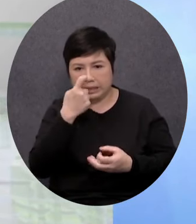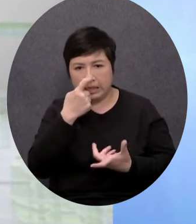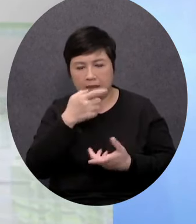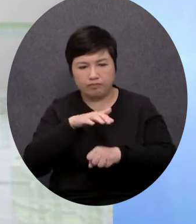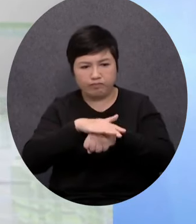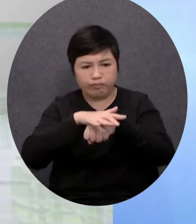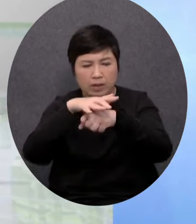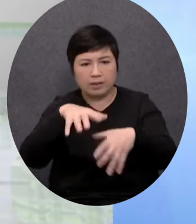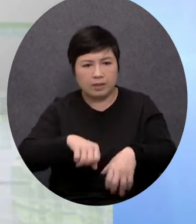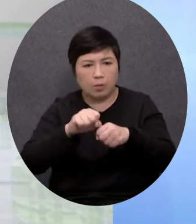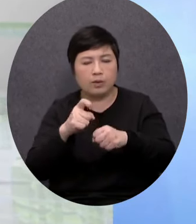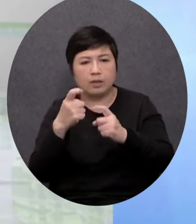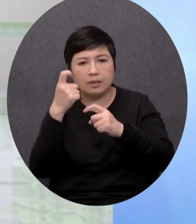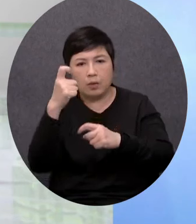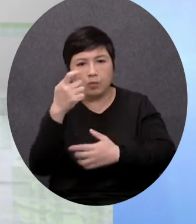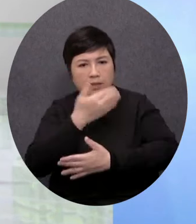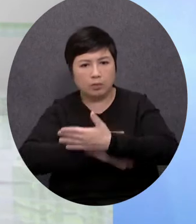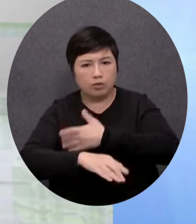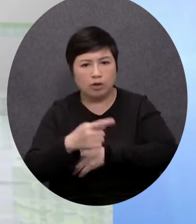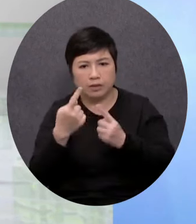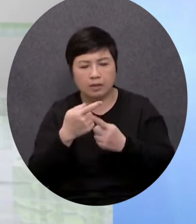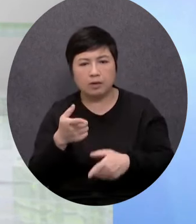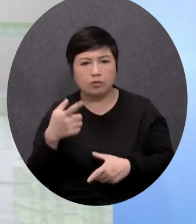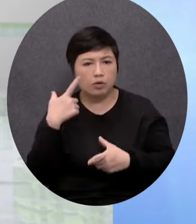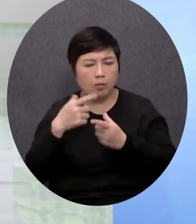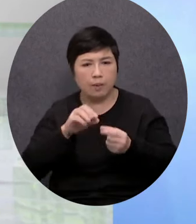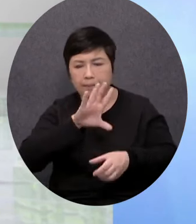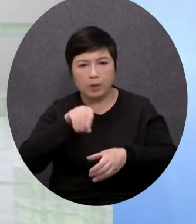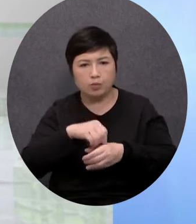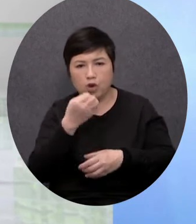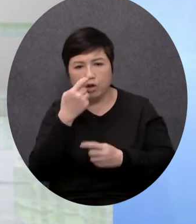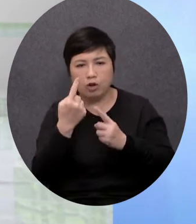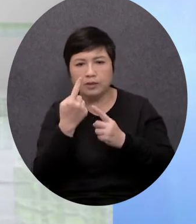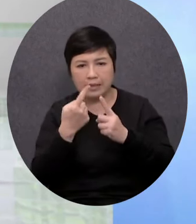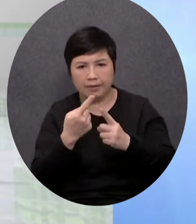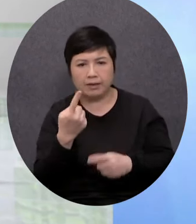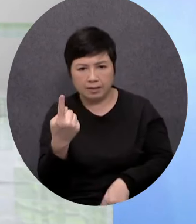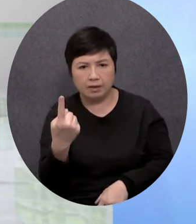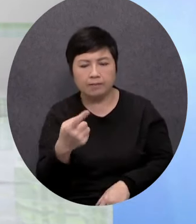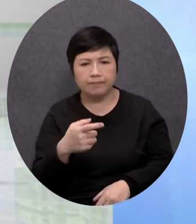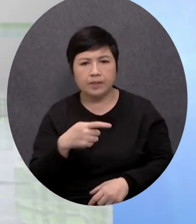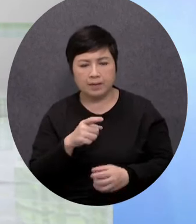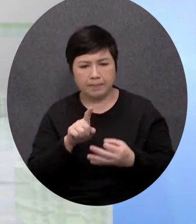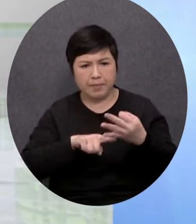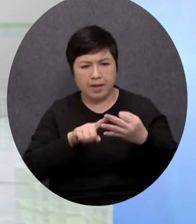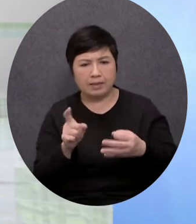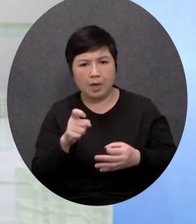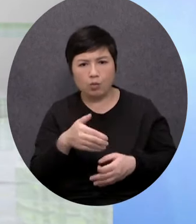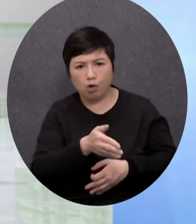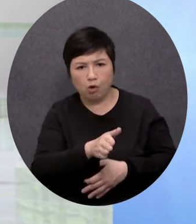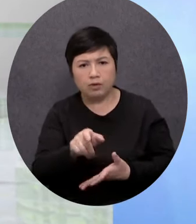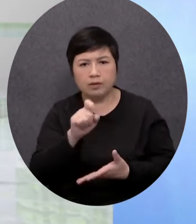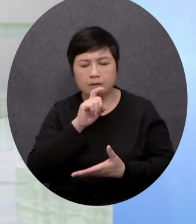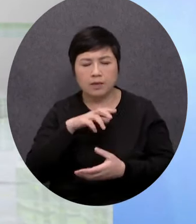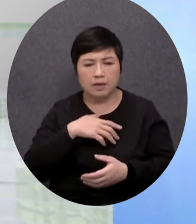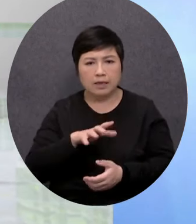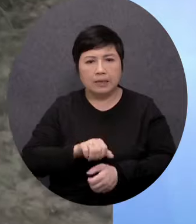伤者，台湾传媒报道包括一名港人，另外亦都在九曲洞救出多名被困的酒店员工。